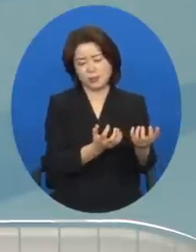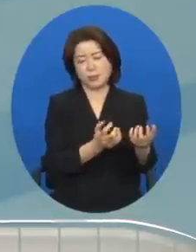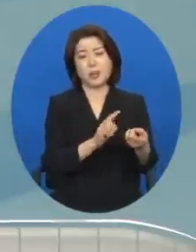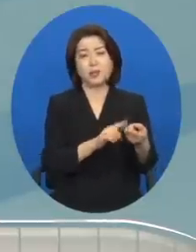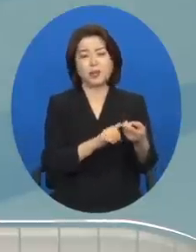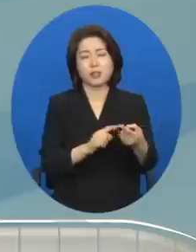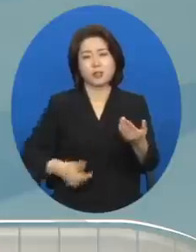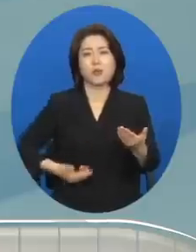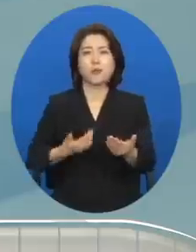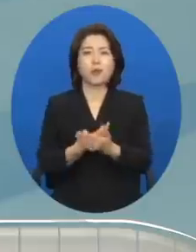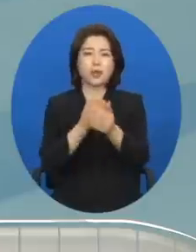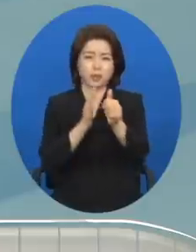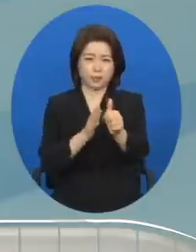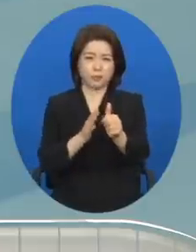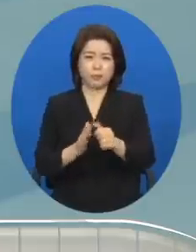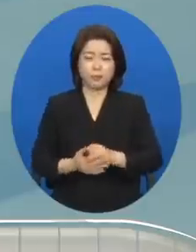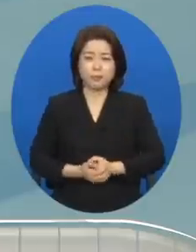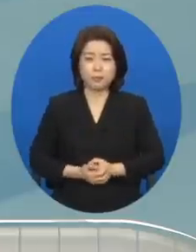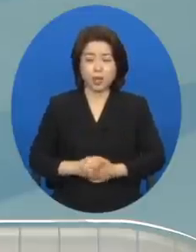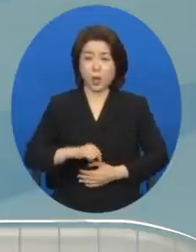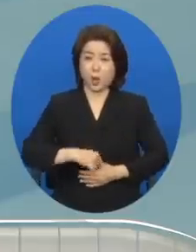회개합시다.